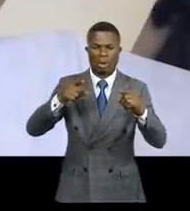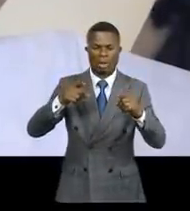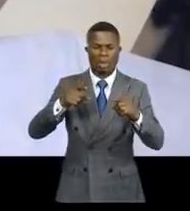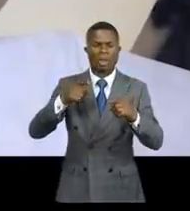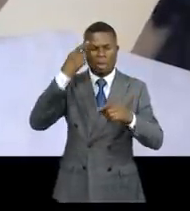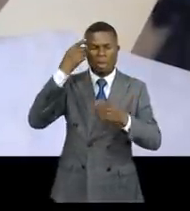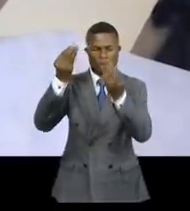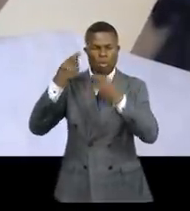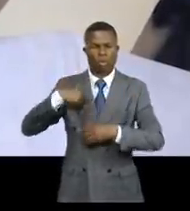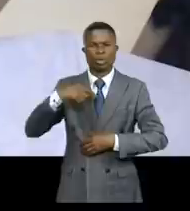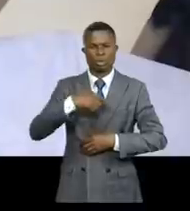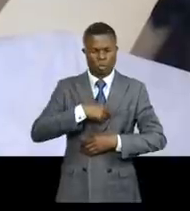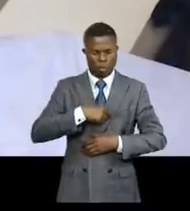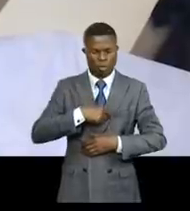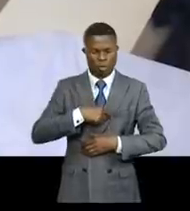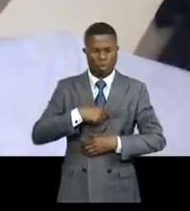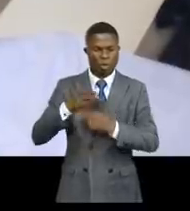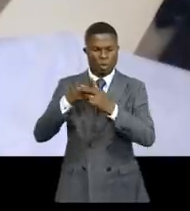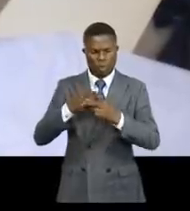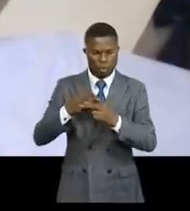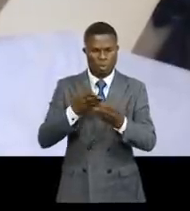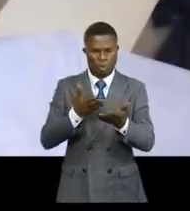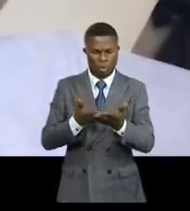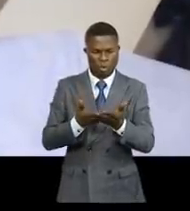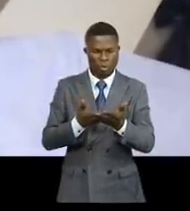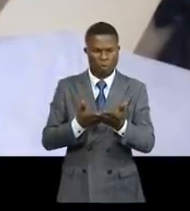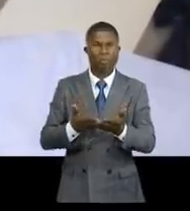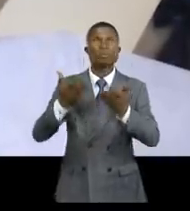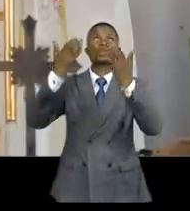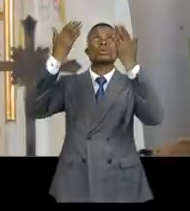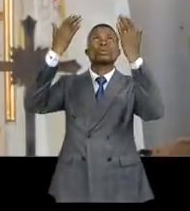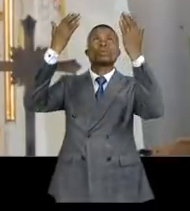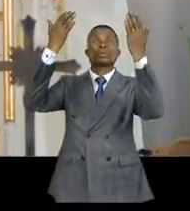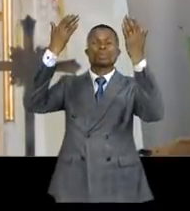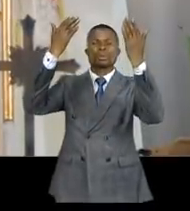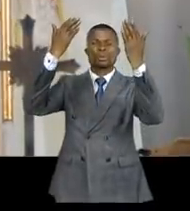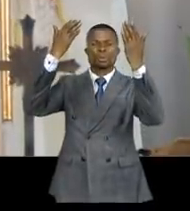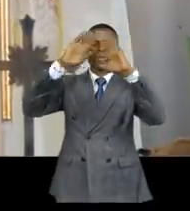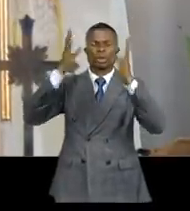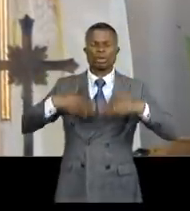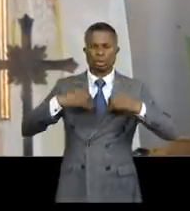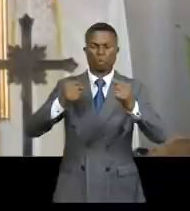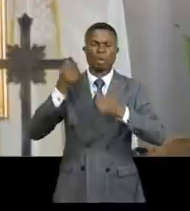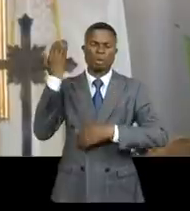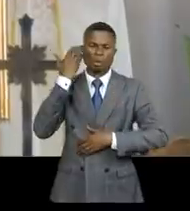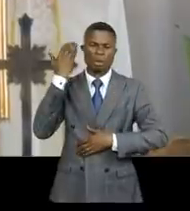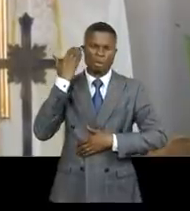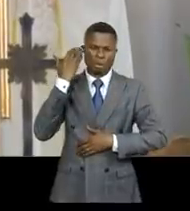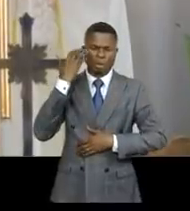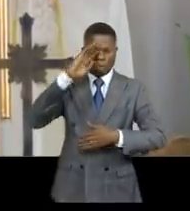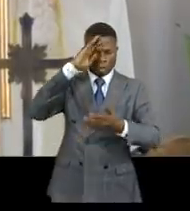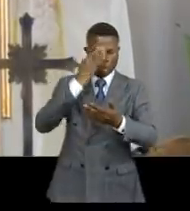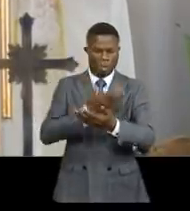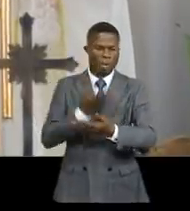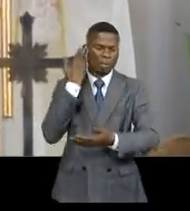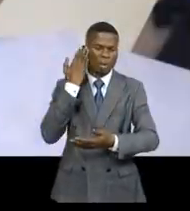regard bienveillant et que le Seigneur, Père, Fils